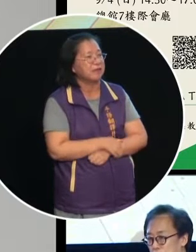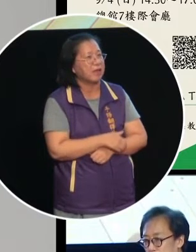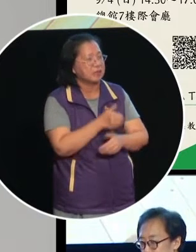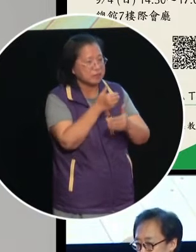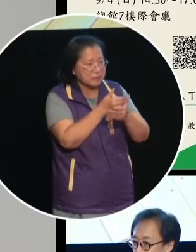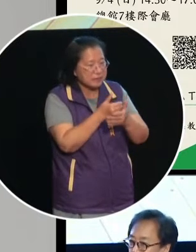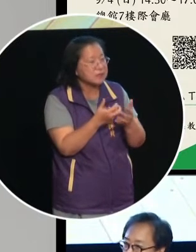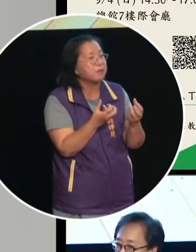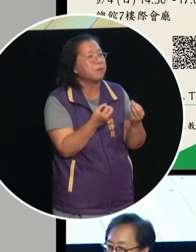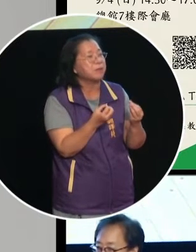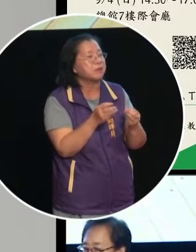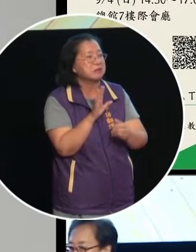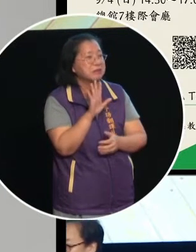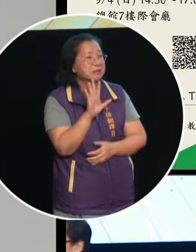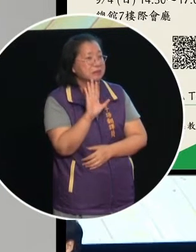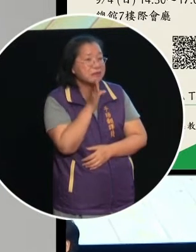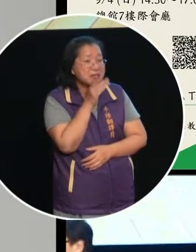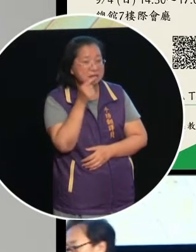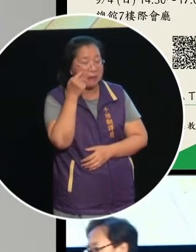过很明显